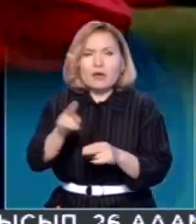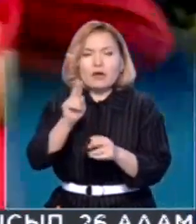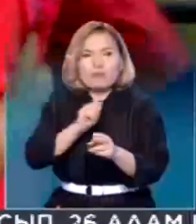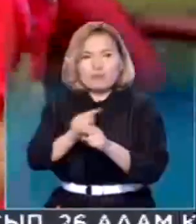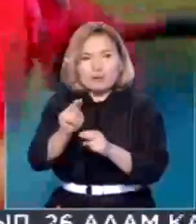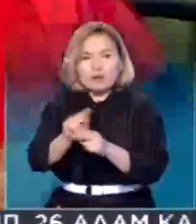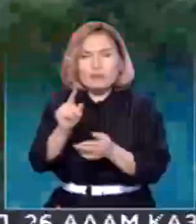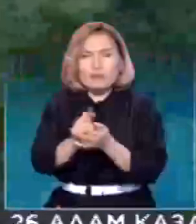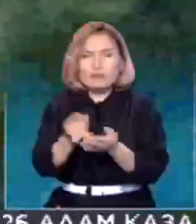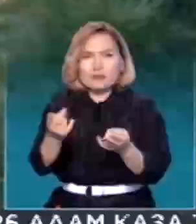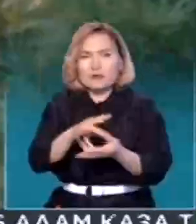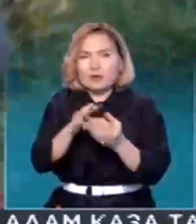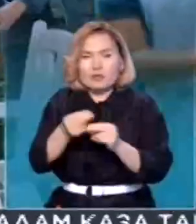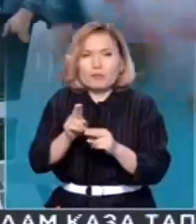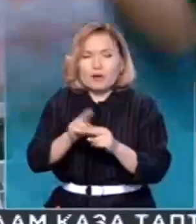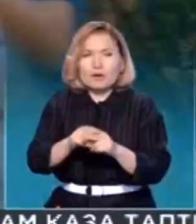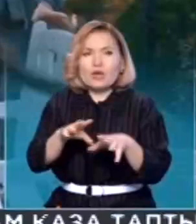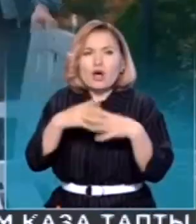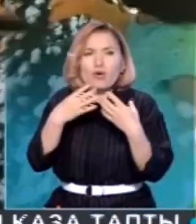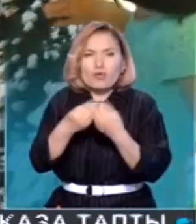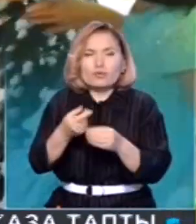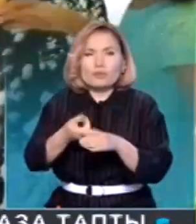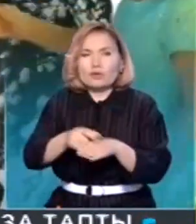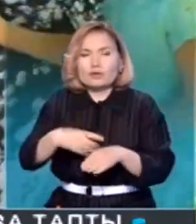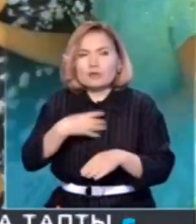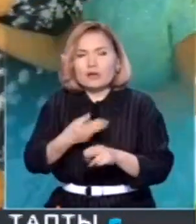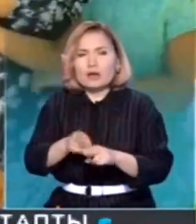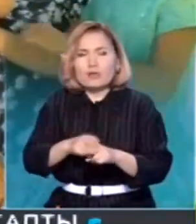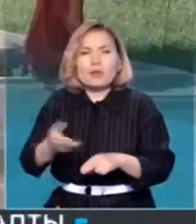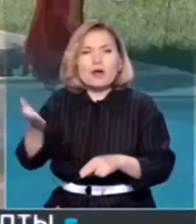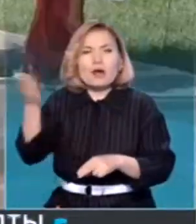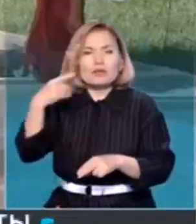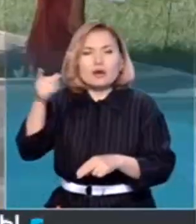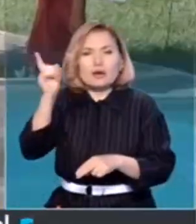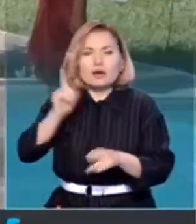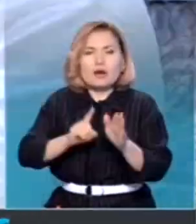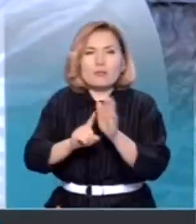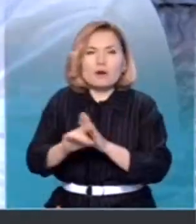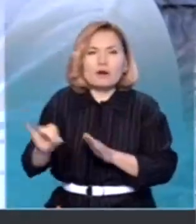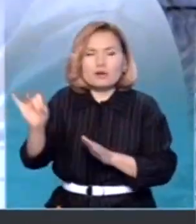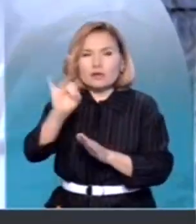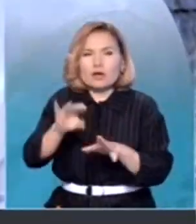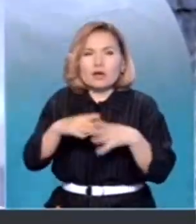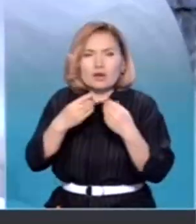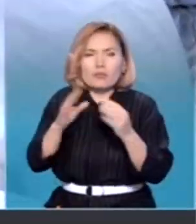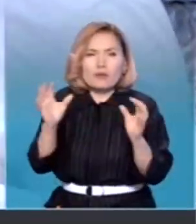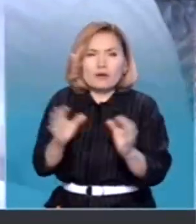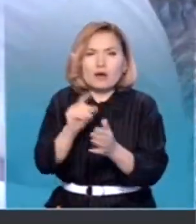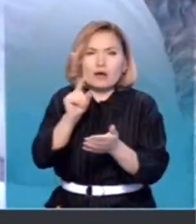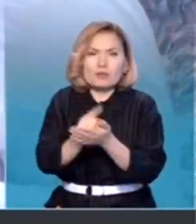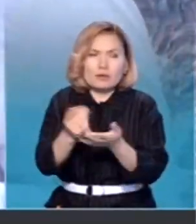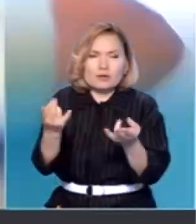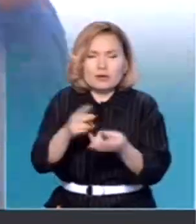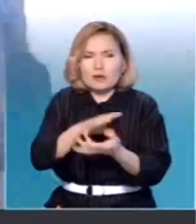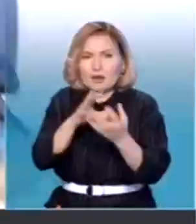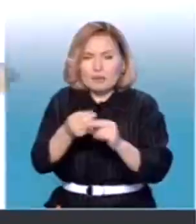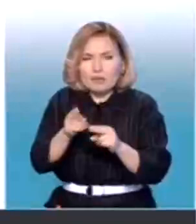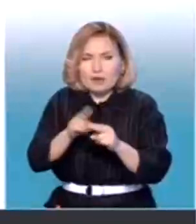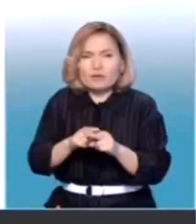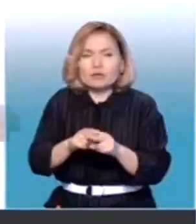керек. Ұлт өмірінің іргетасы отбасы. Көне дәуірлерден бастау алатын ұлттық дәстүр салтымыздан қол үзіп қалмауымыз керек.